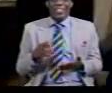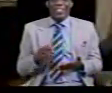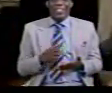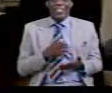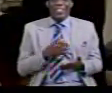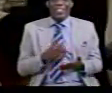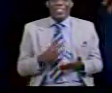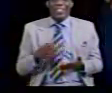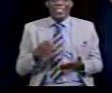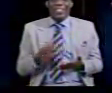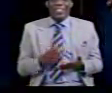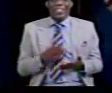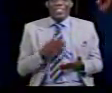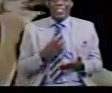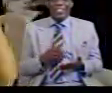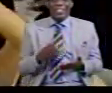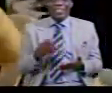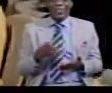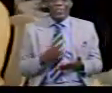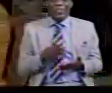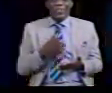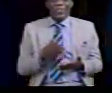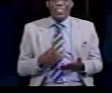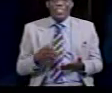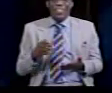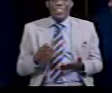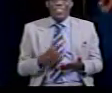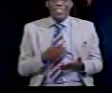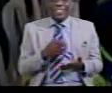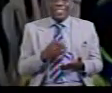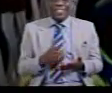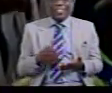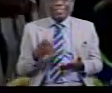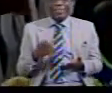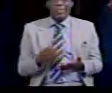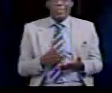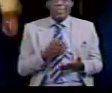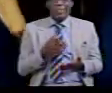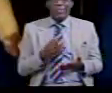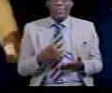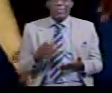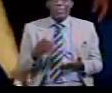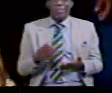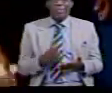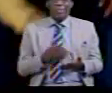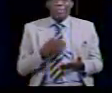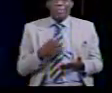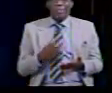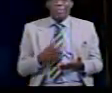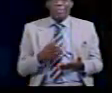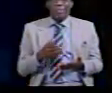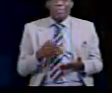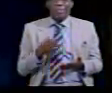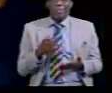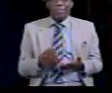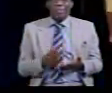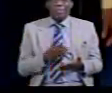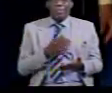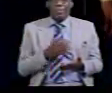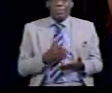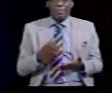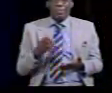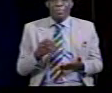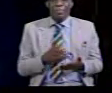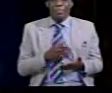Emma, Emma, Emma, Emma, Emma, Emma, Emma, Emma, Emma. Il va me prendre, il